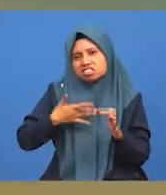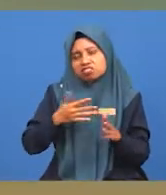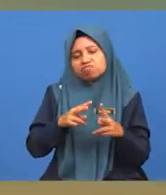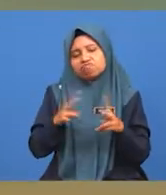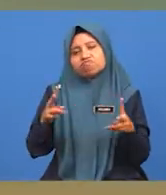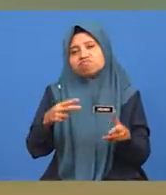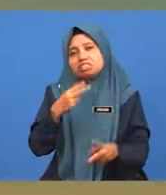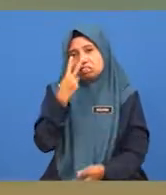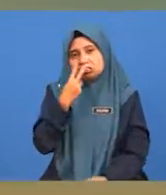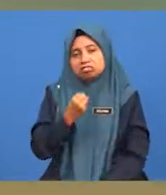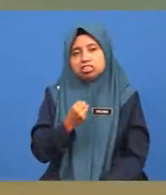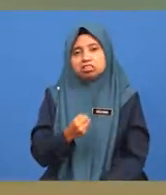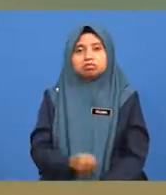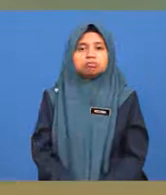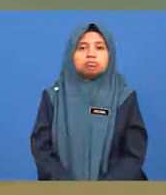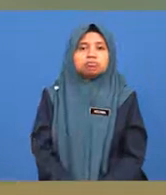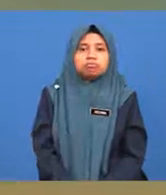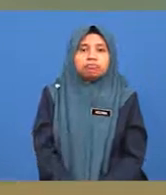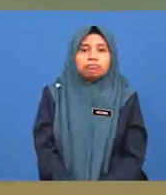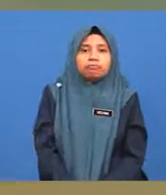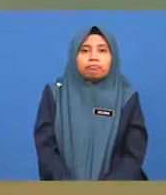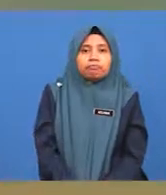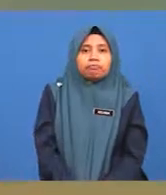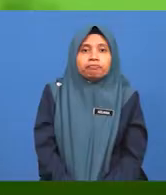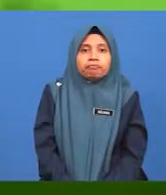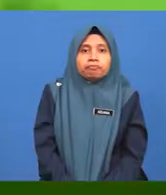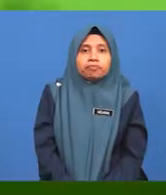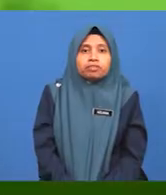Kami berasa sangat sedih.